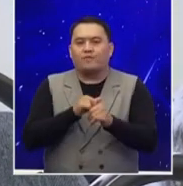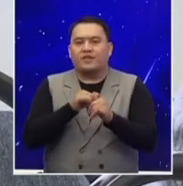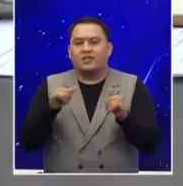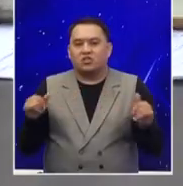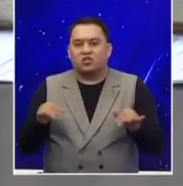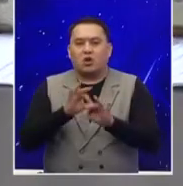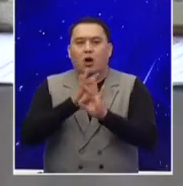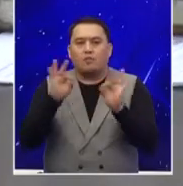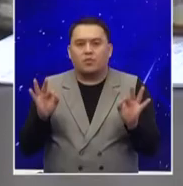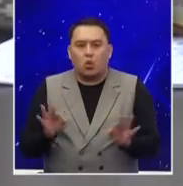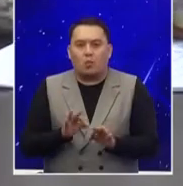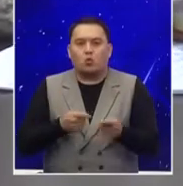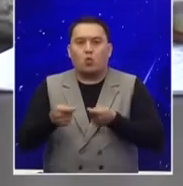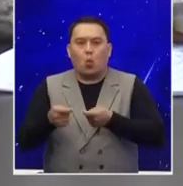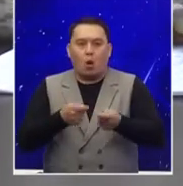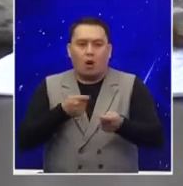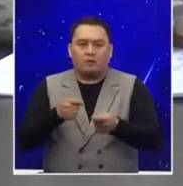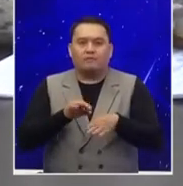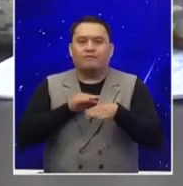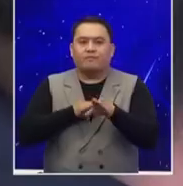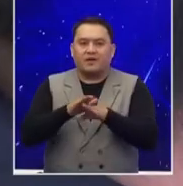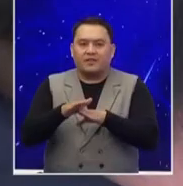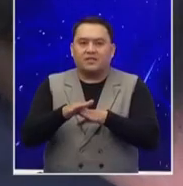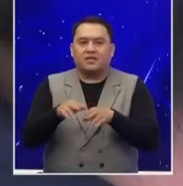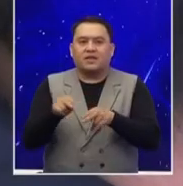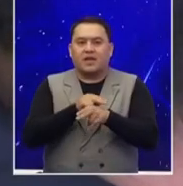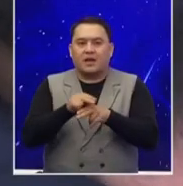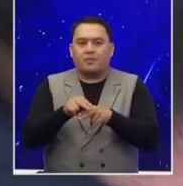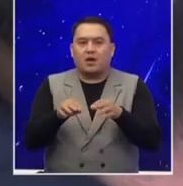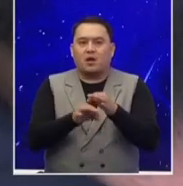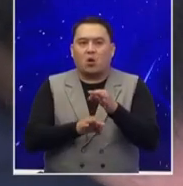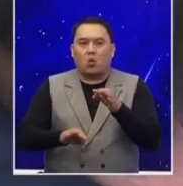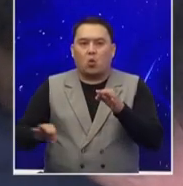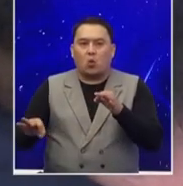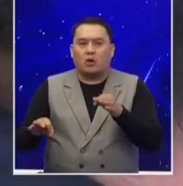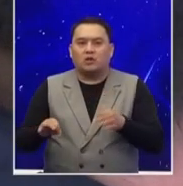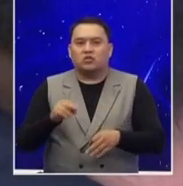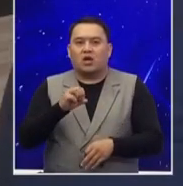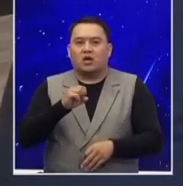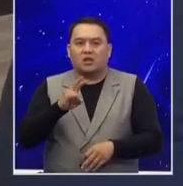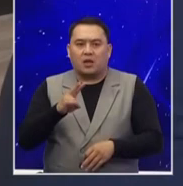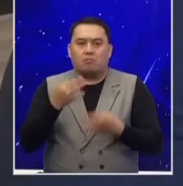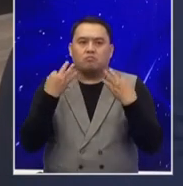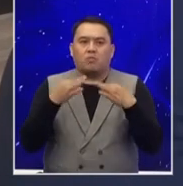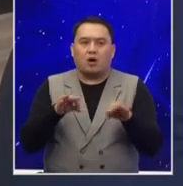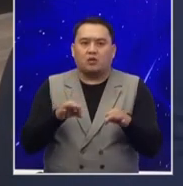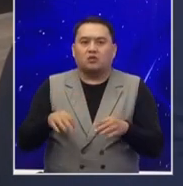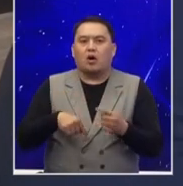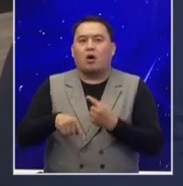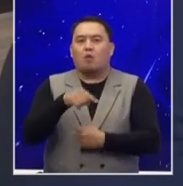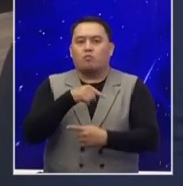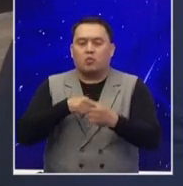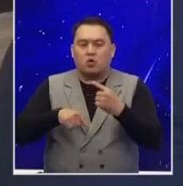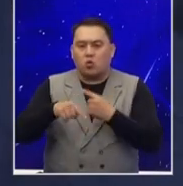объема их производства руководство района намерено провести капитальный ремонт ирригационных сетей и гидроузла на реке Чарн. Это позволит ввести в оборот еще